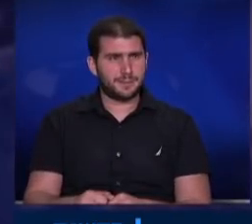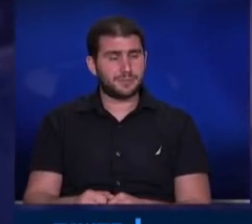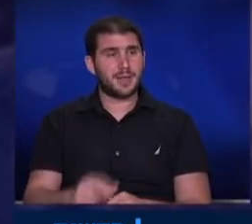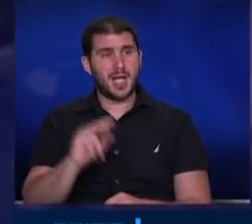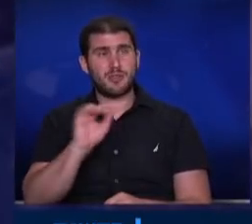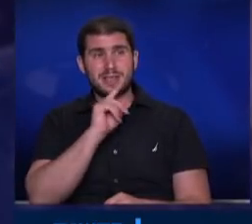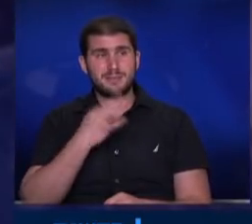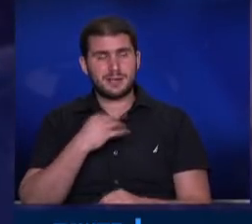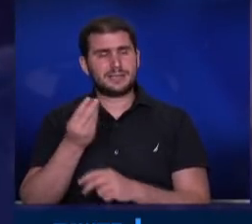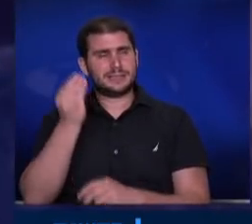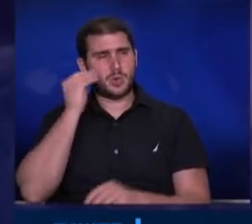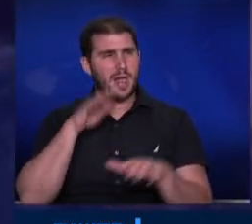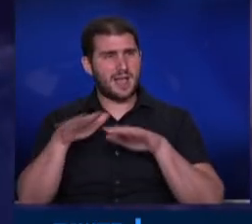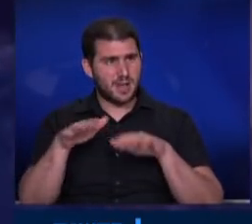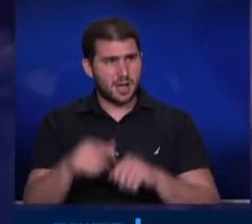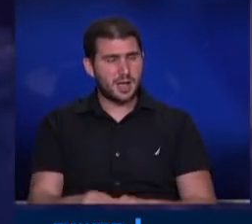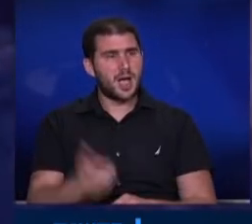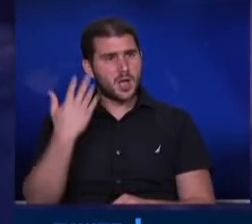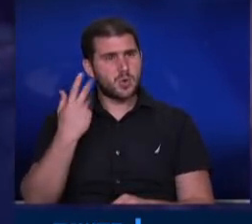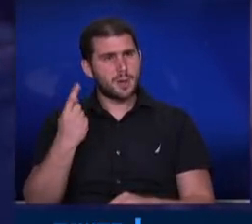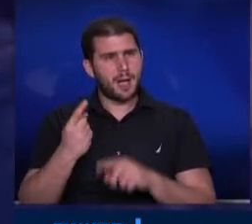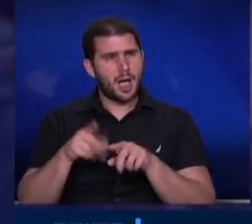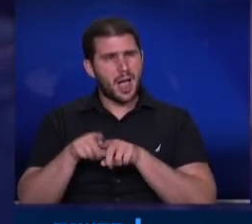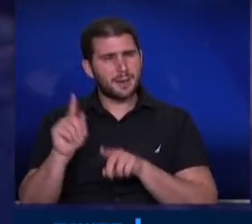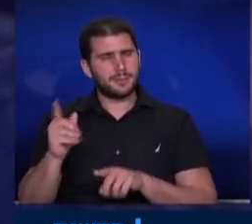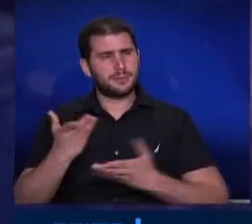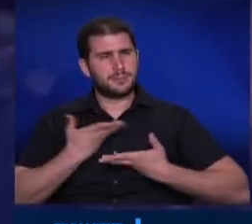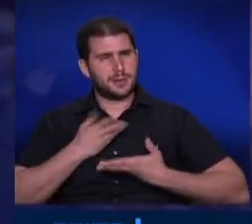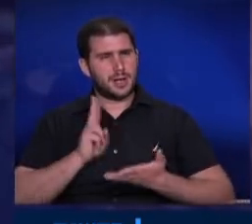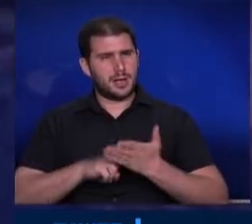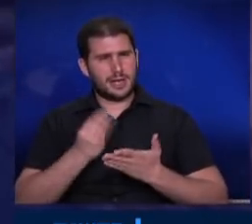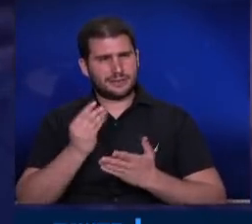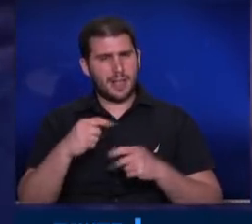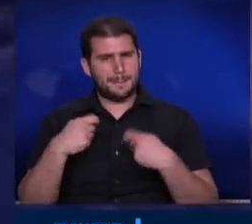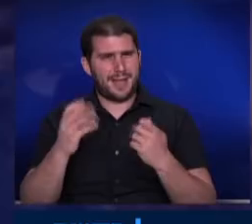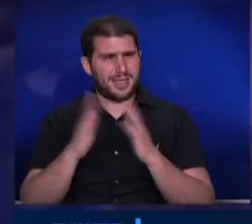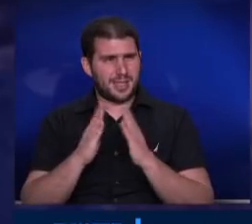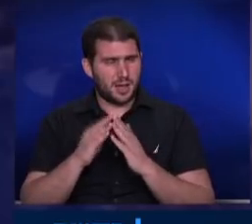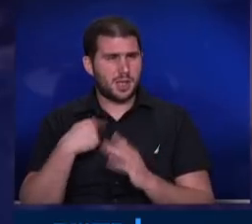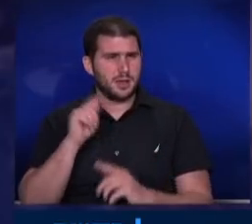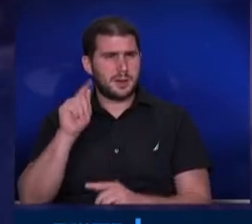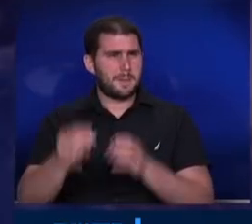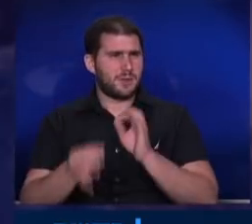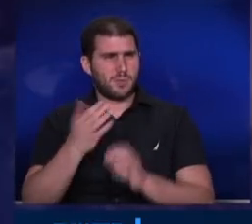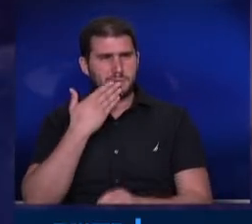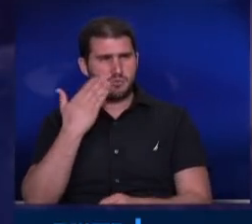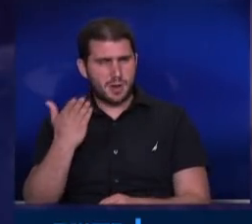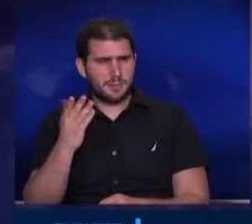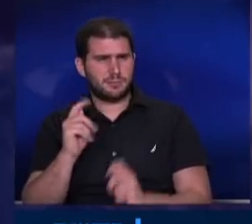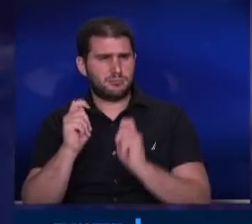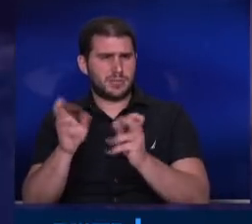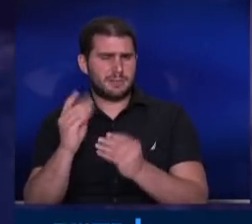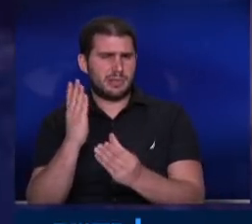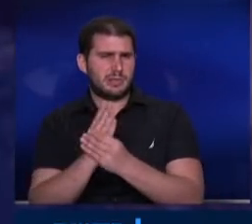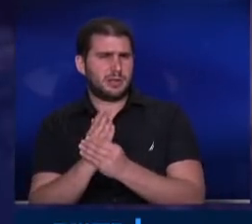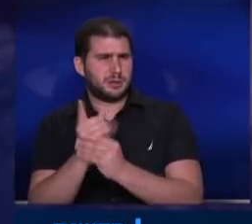שלי, נכון, הם היו כמה אחים שהיה מגיע להם כסף עד מכירת דירה. אני הלכתי לבית המשפט בירושלים,